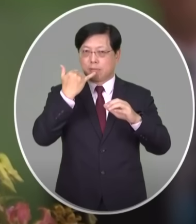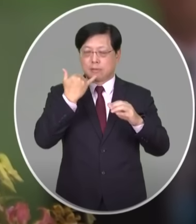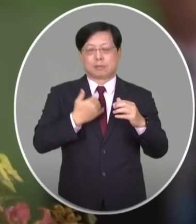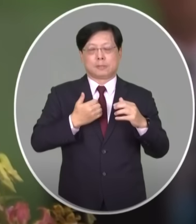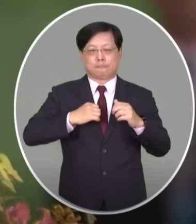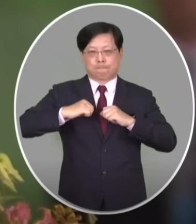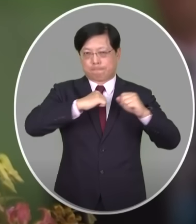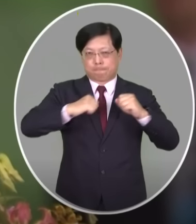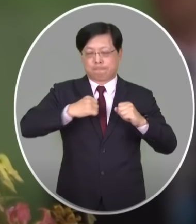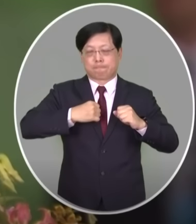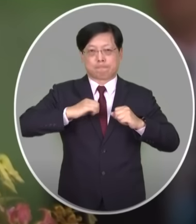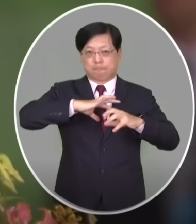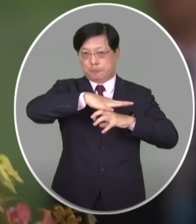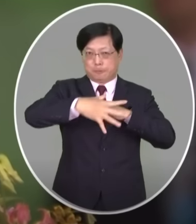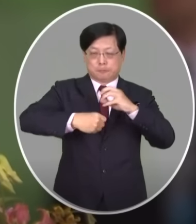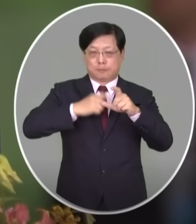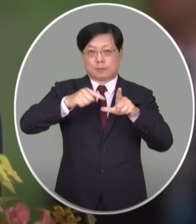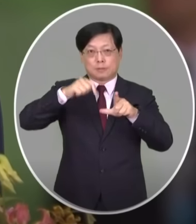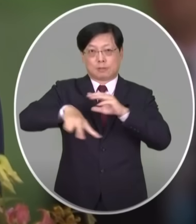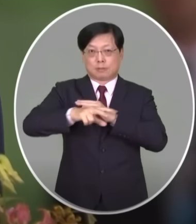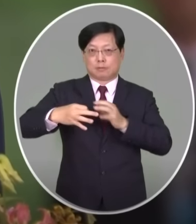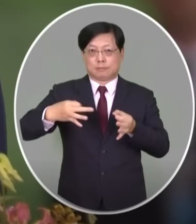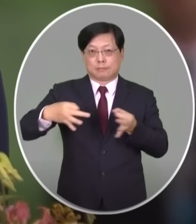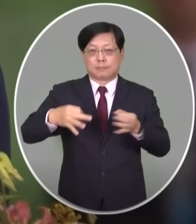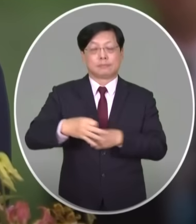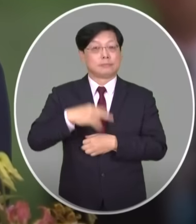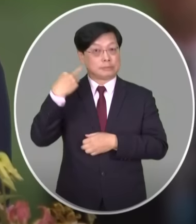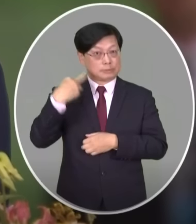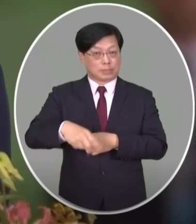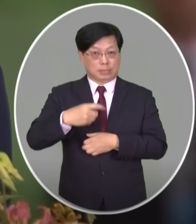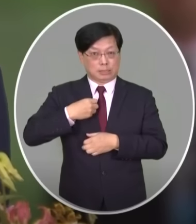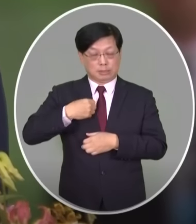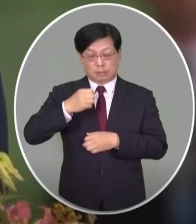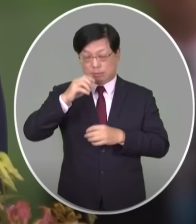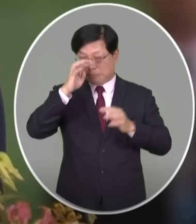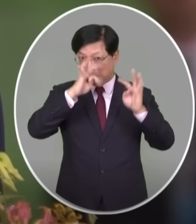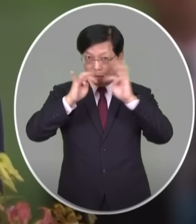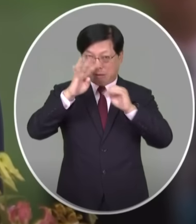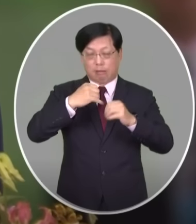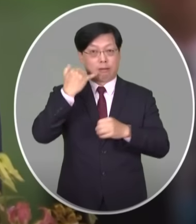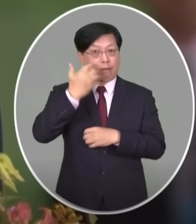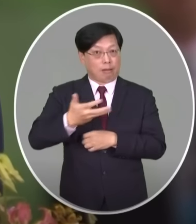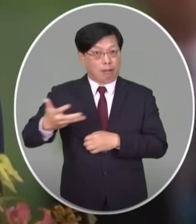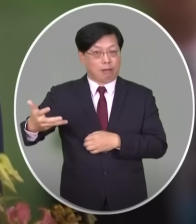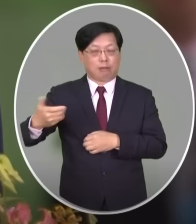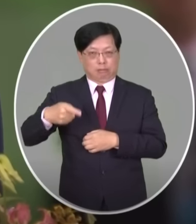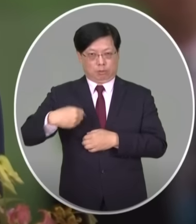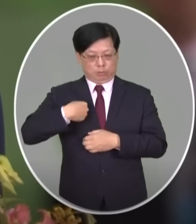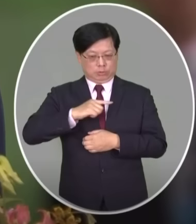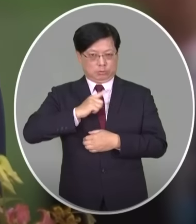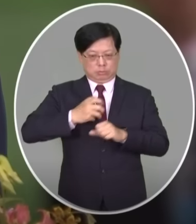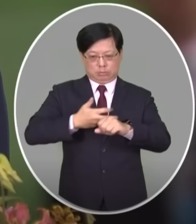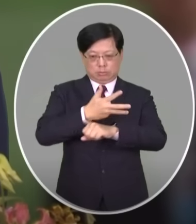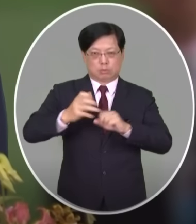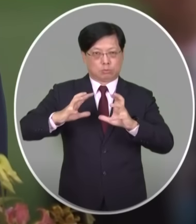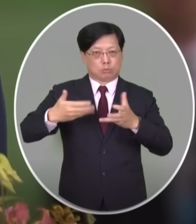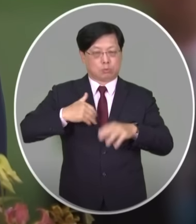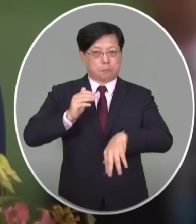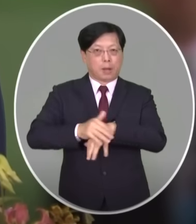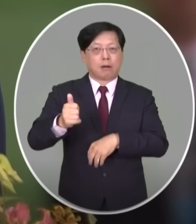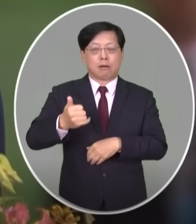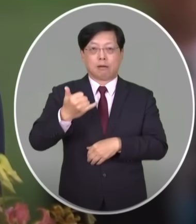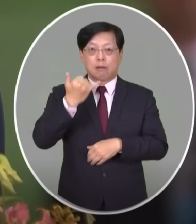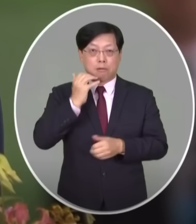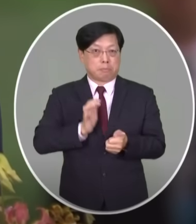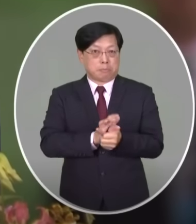空产业。我们更要探索海洋，发挥海洋国家的优势，丰富